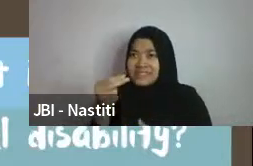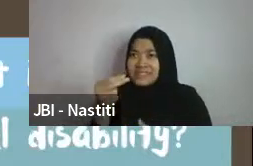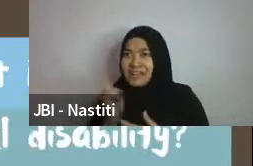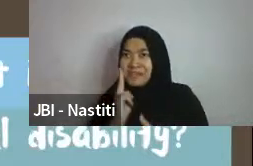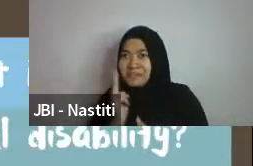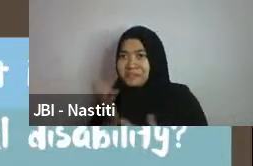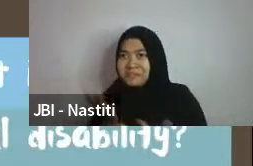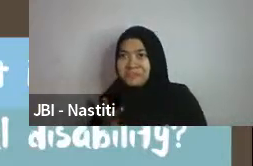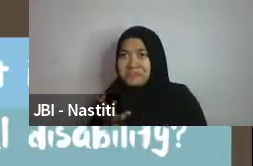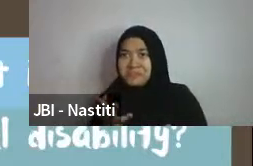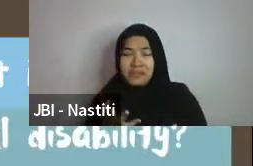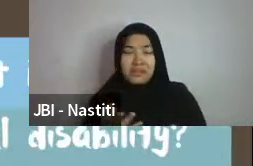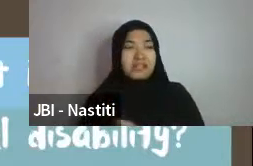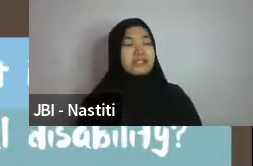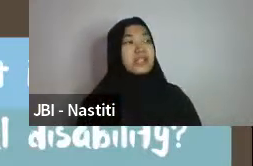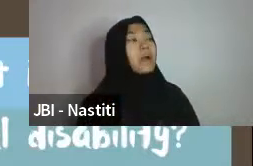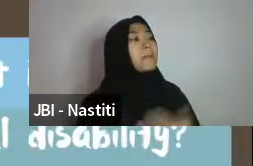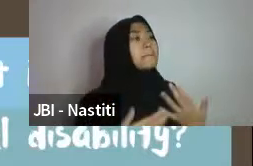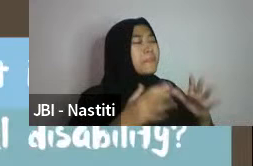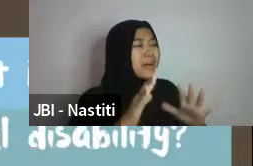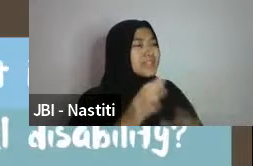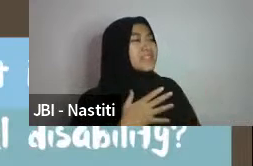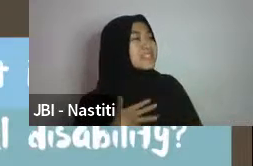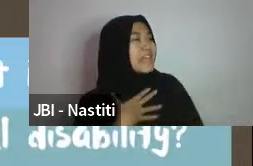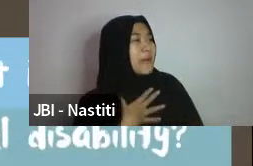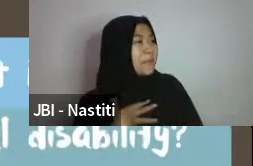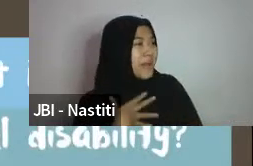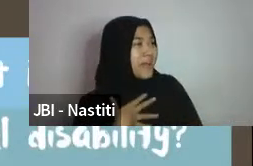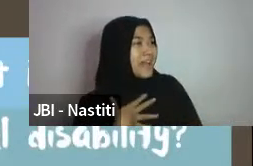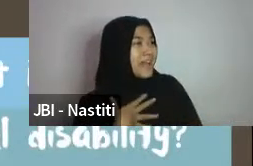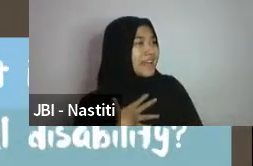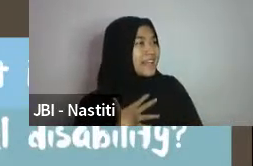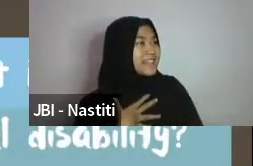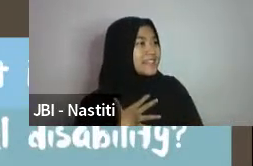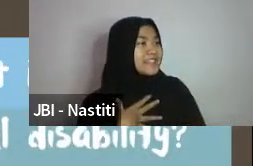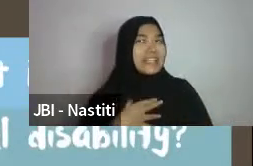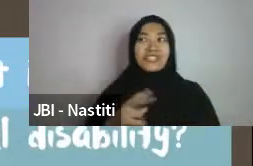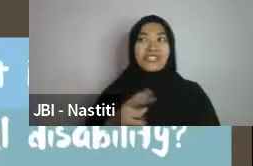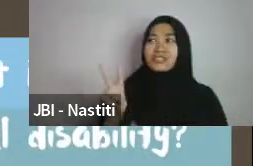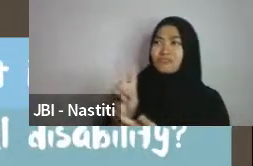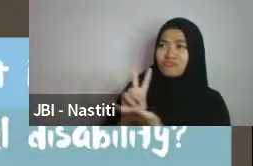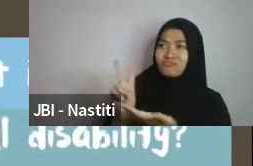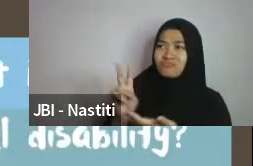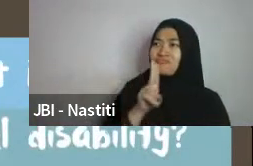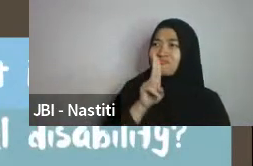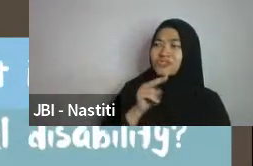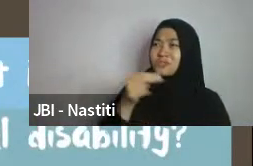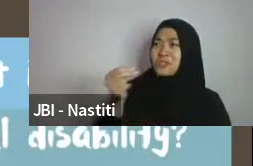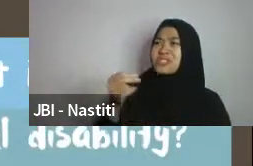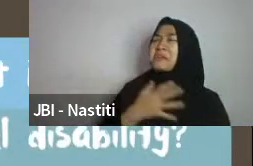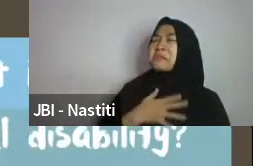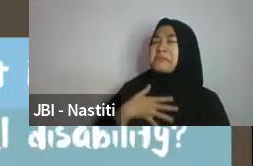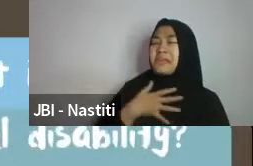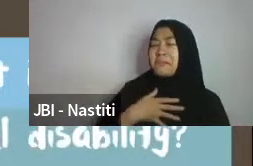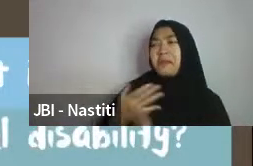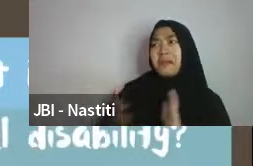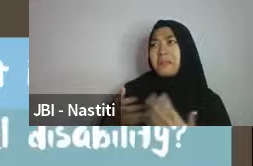yang nyaman saja Mbak Yeni. Dua-duanya nyaman. Prefernya apa?